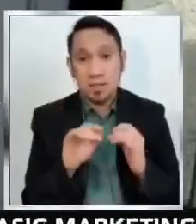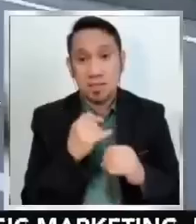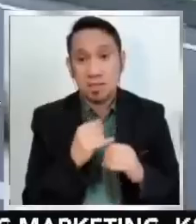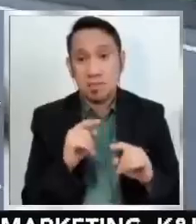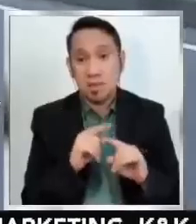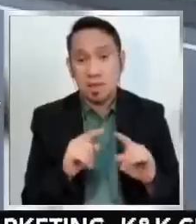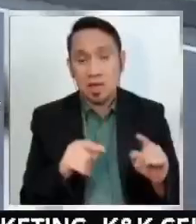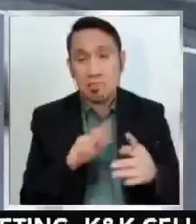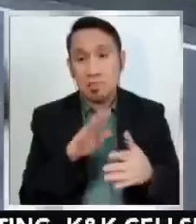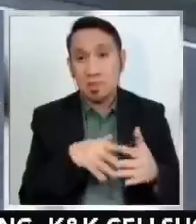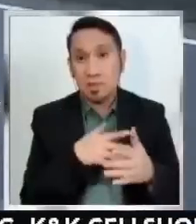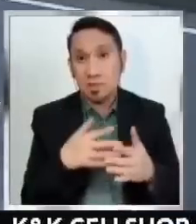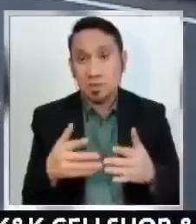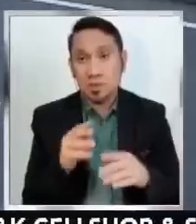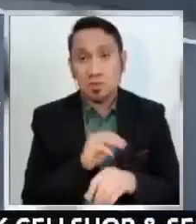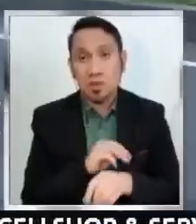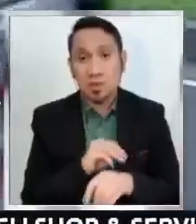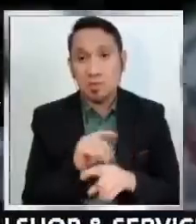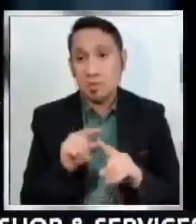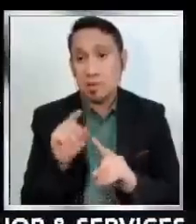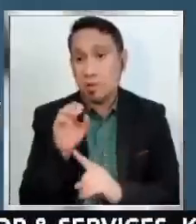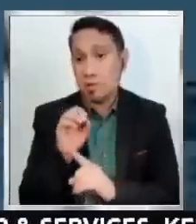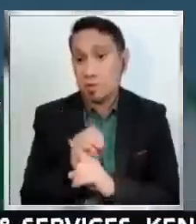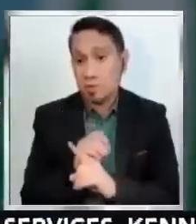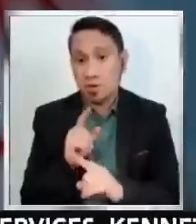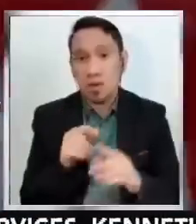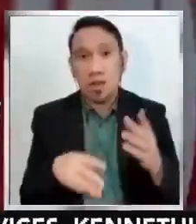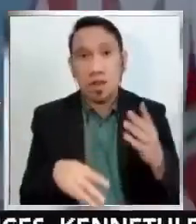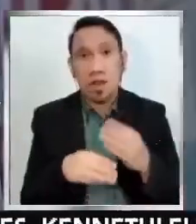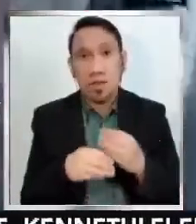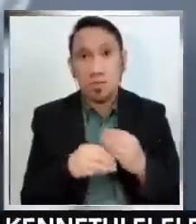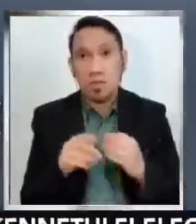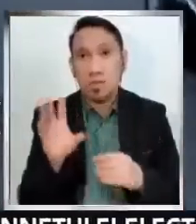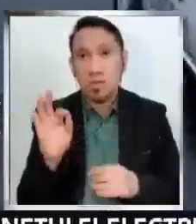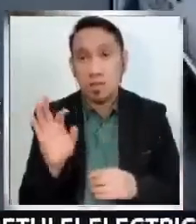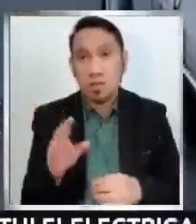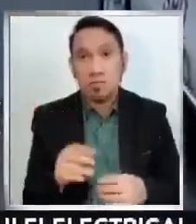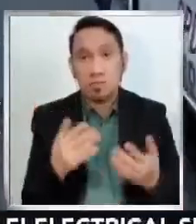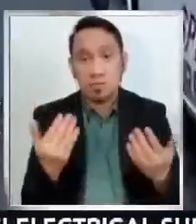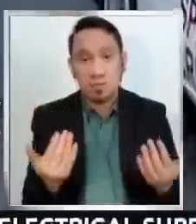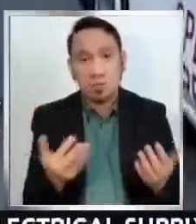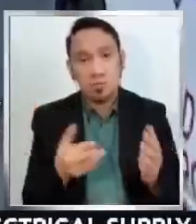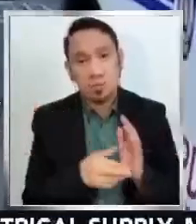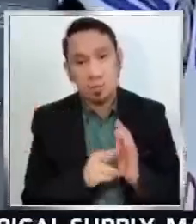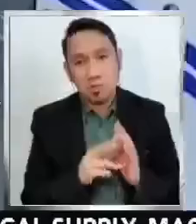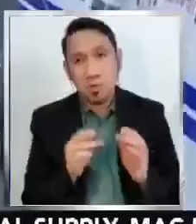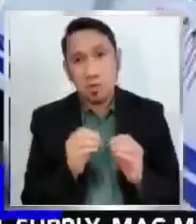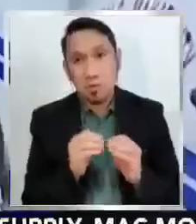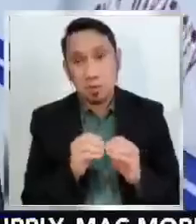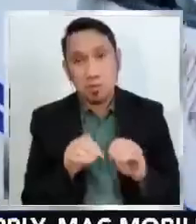Makati. Pero sa Oktubre, dadagdagan pa sila ng siyam, kaya pag-aaralan kung palalawigin ang ruta